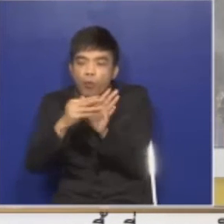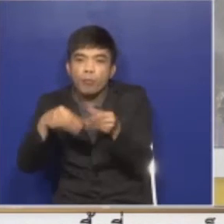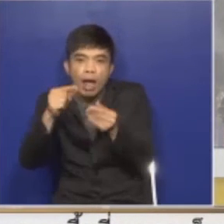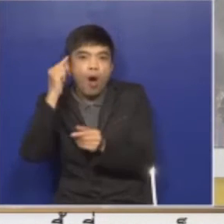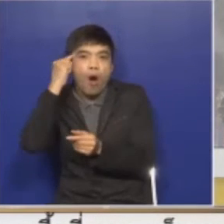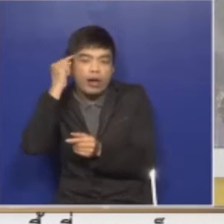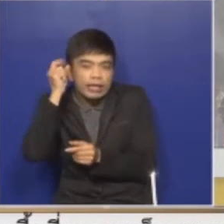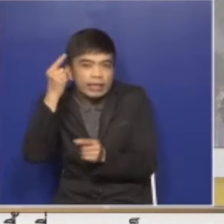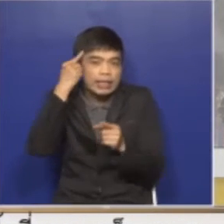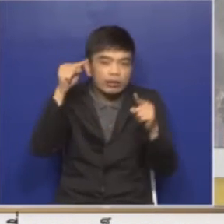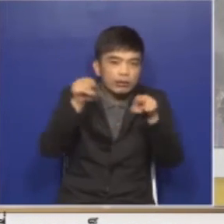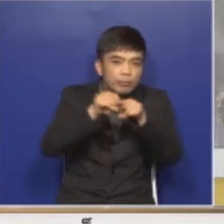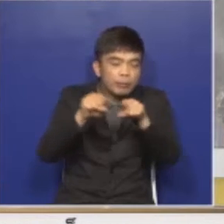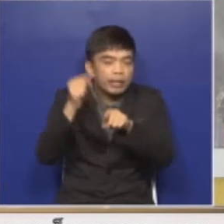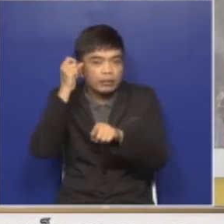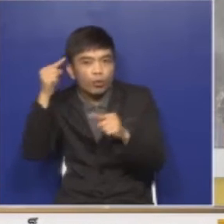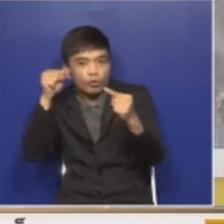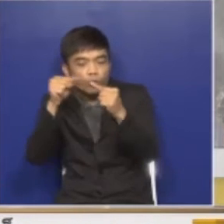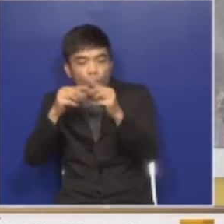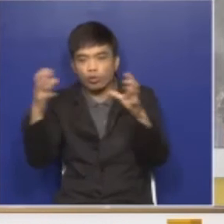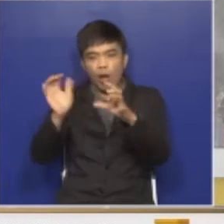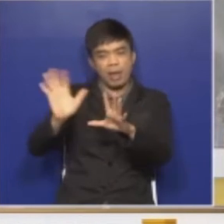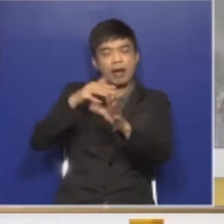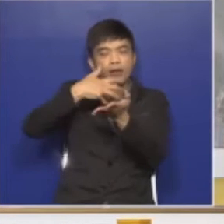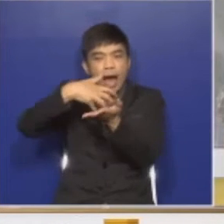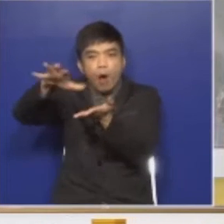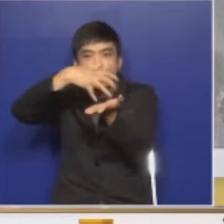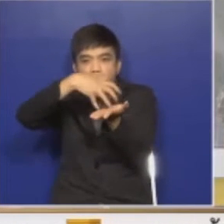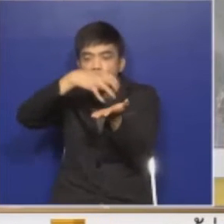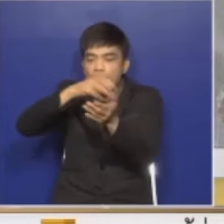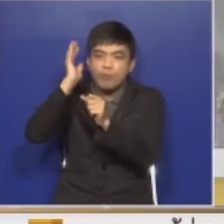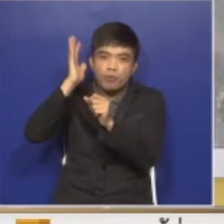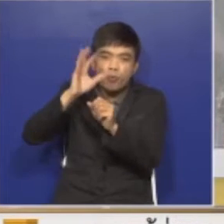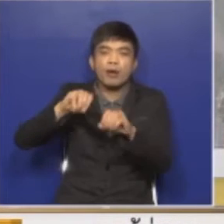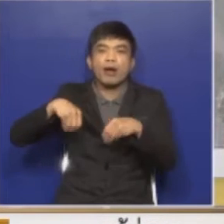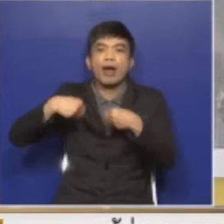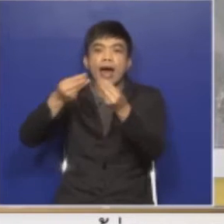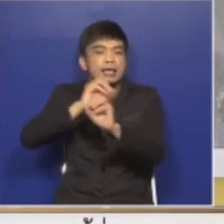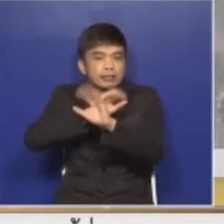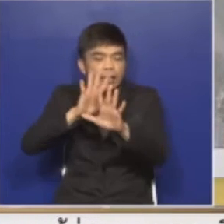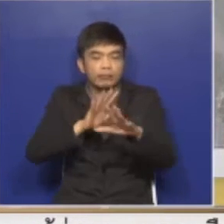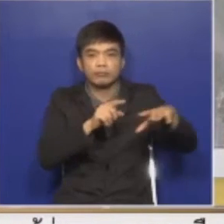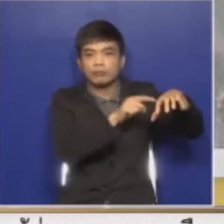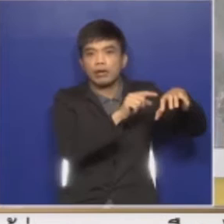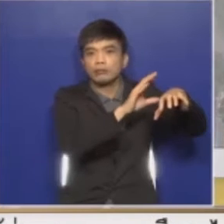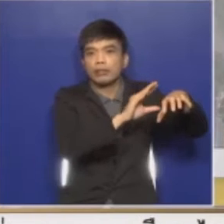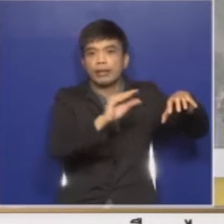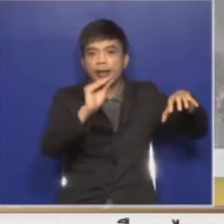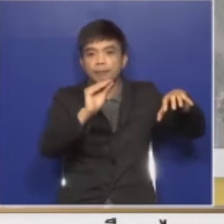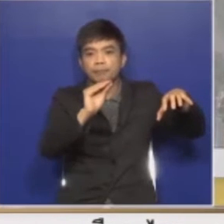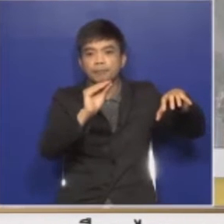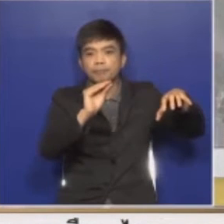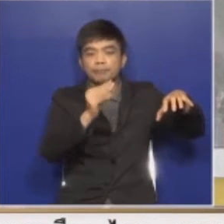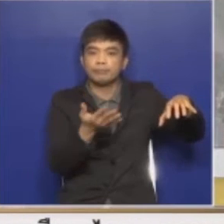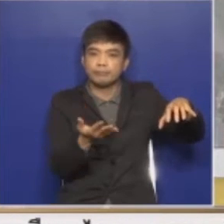มาแก้ปัญหาในเรื่องเหล่านี้ได้ครับผมได้พบกับทางท่านเลขาธิการขออภัยเอ่ยนามนะครับท่านอาจารย์วุฒิสาร